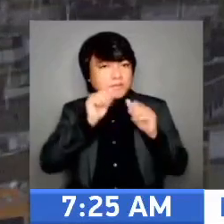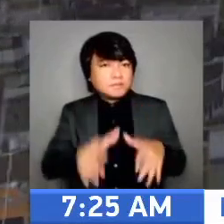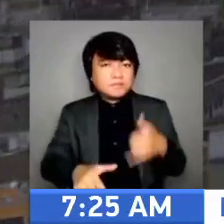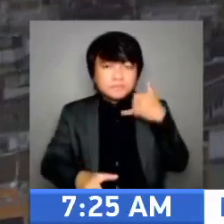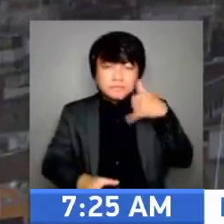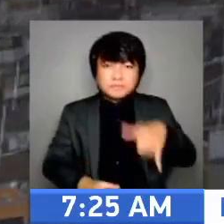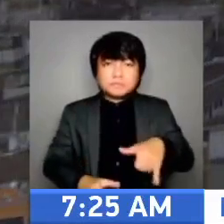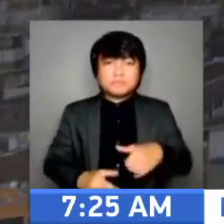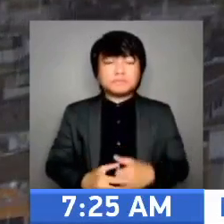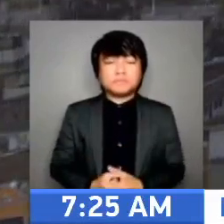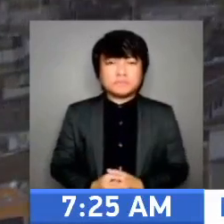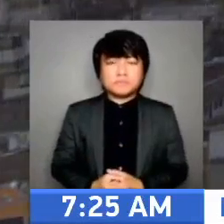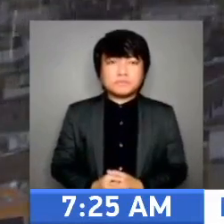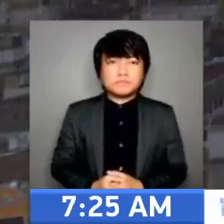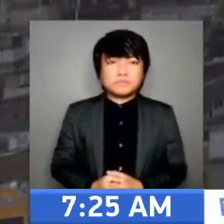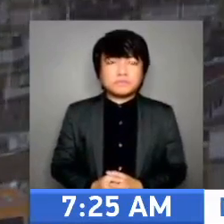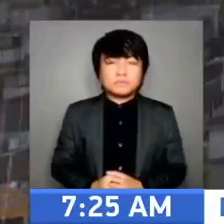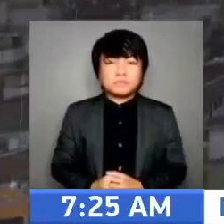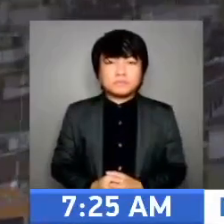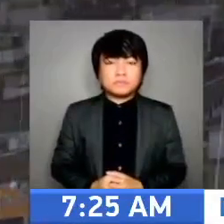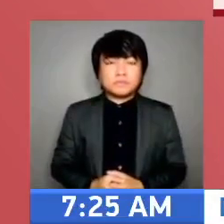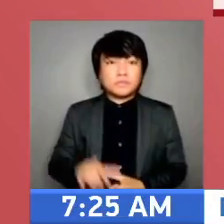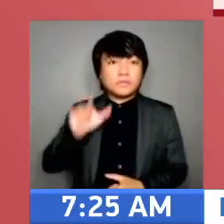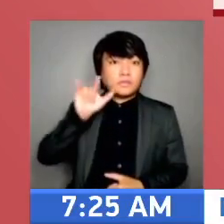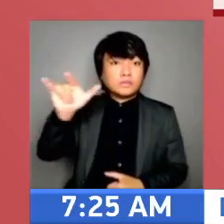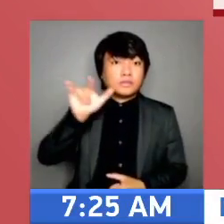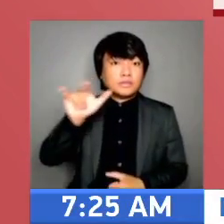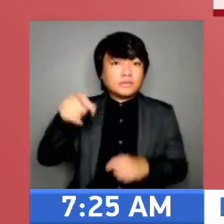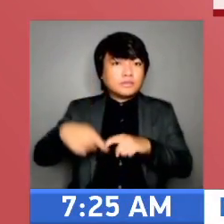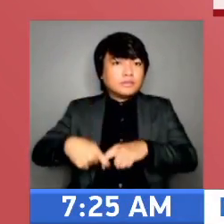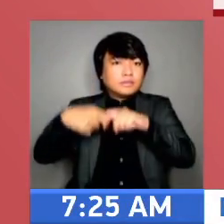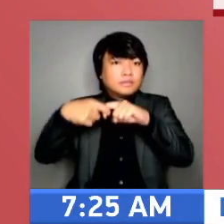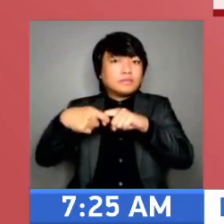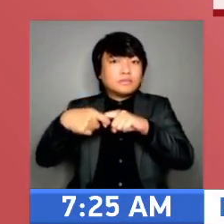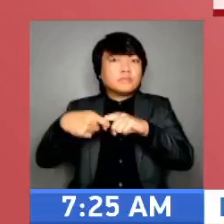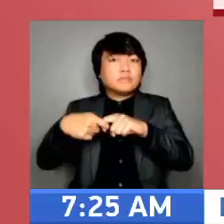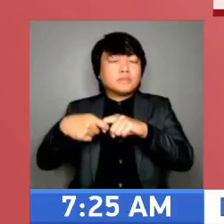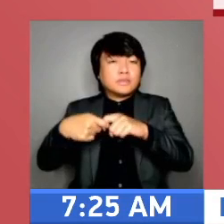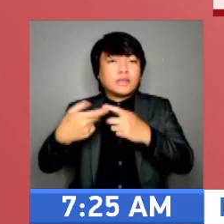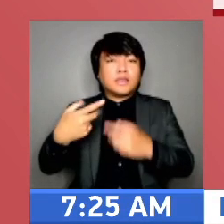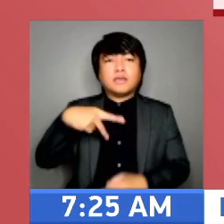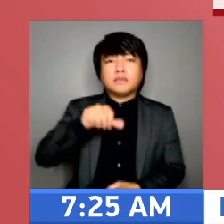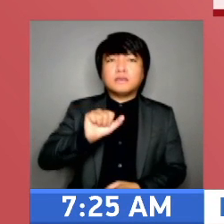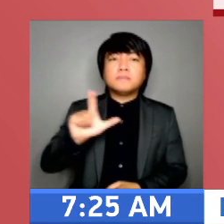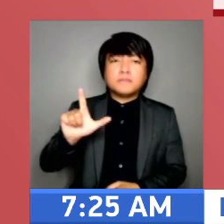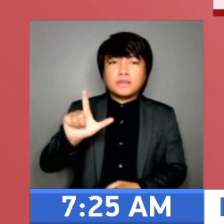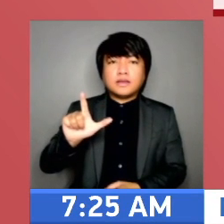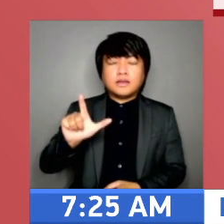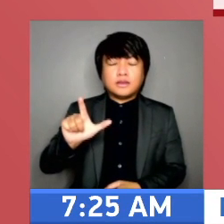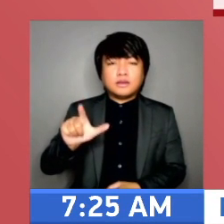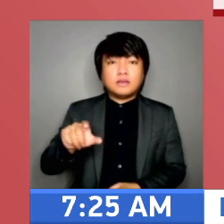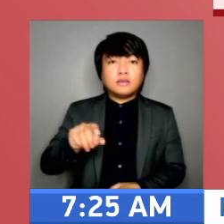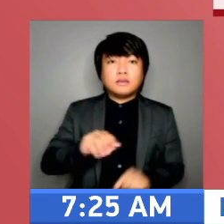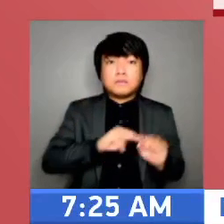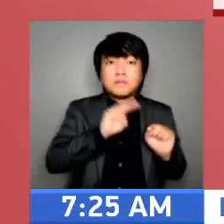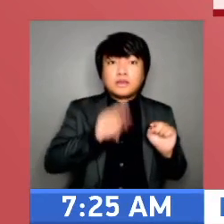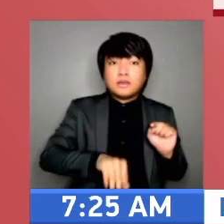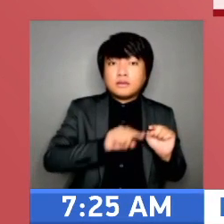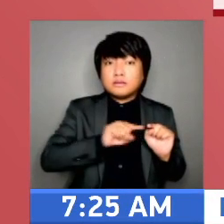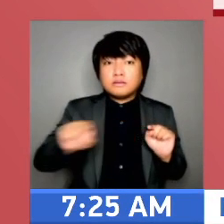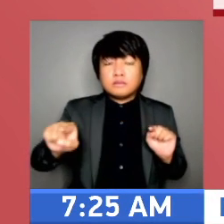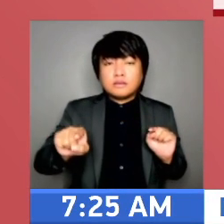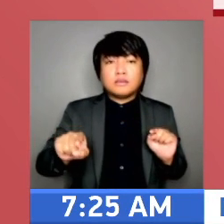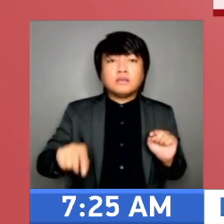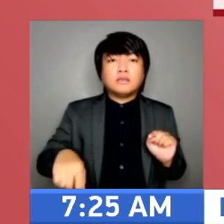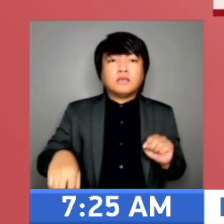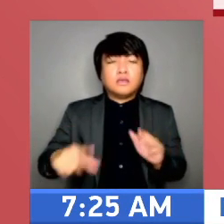Dagdag sa canceled flights ngayong araw, kabilang dyan ang flights ng PAL Express na Manila-Basco-Manila at Manila-Lawag-Manila.